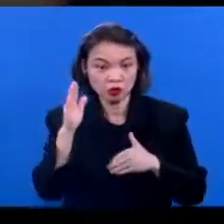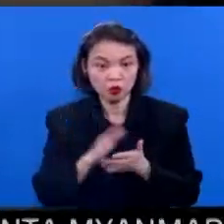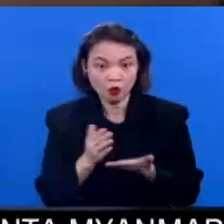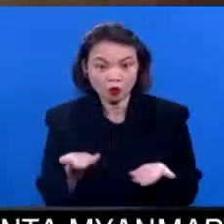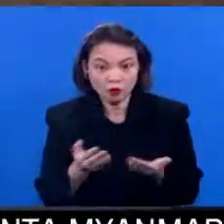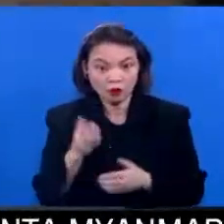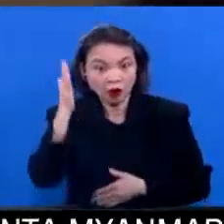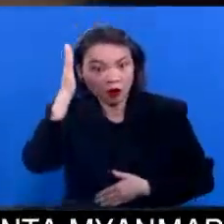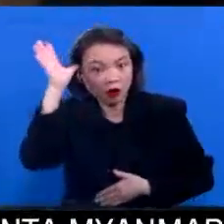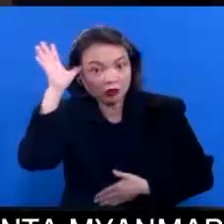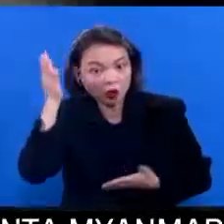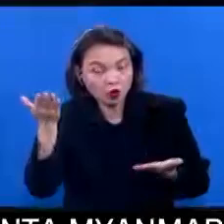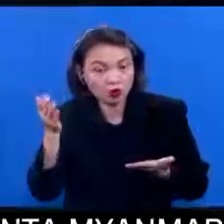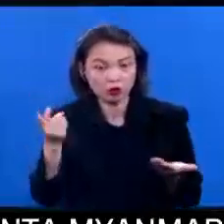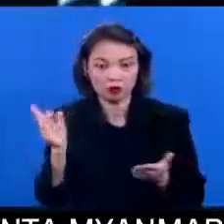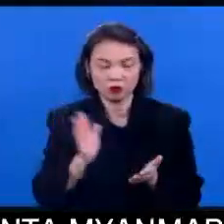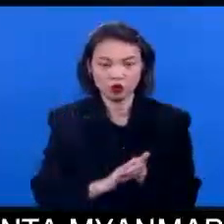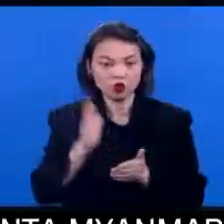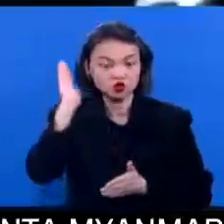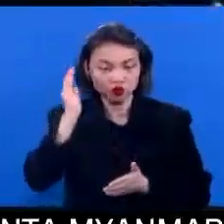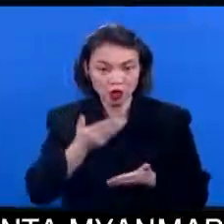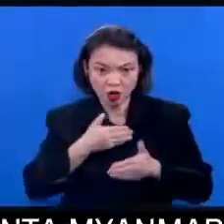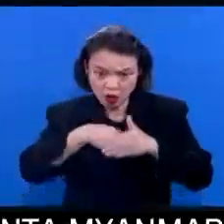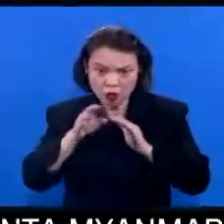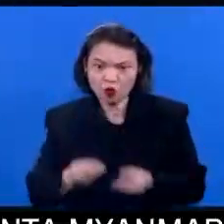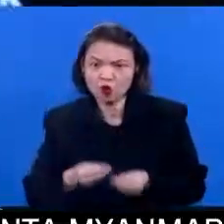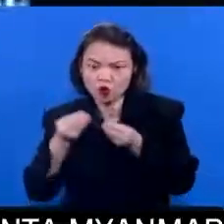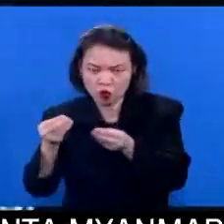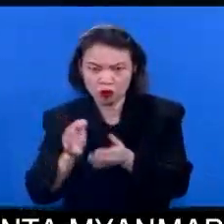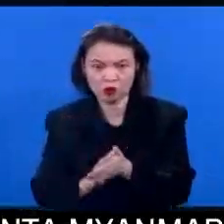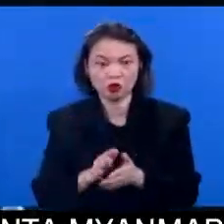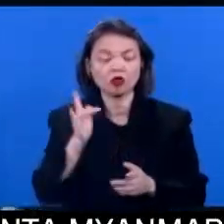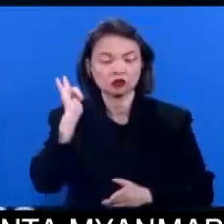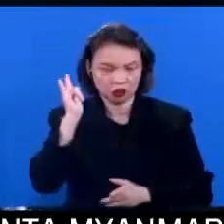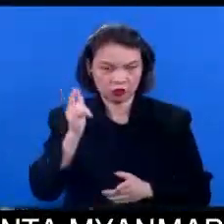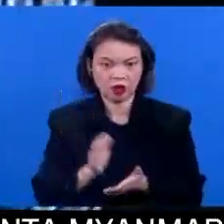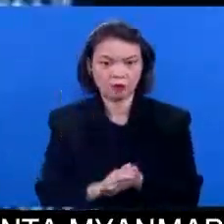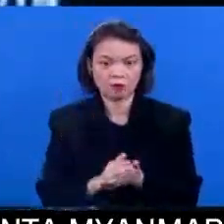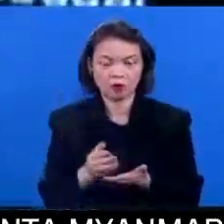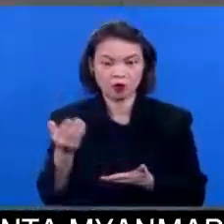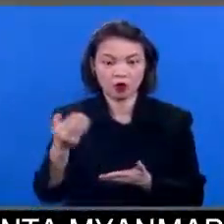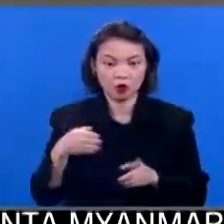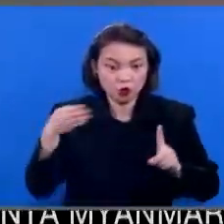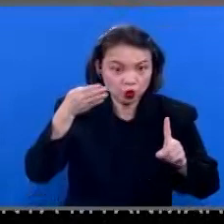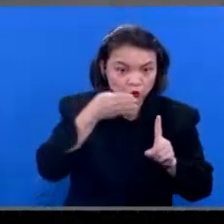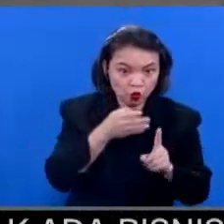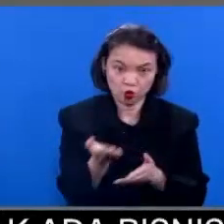rekeningnya. Meski dana tersebut dikembalikan, TM tetap dikejar oleh debt collector karena bunga pinjaman terus meningkat hingga